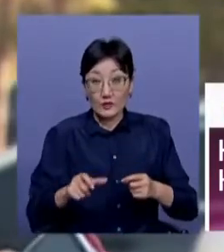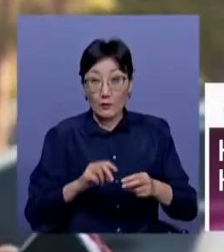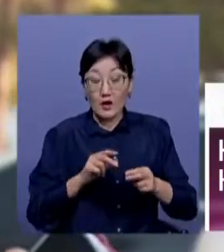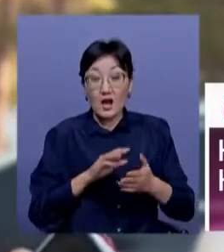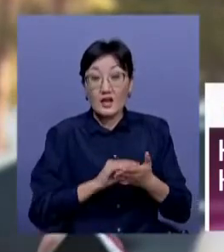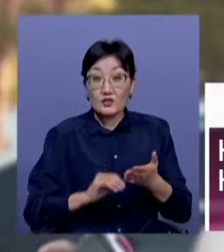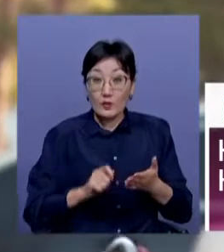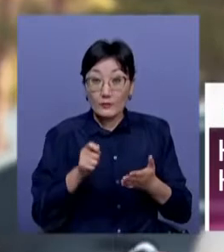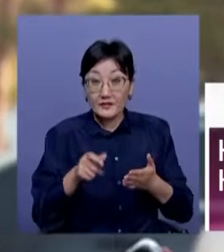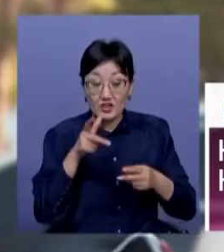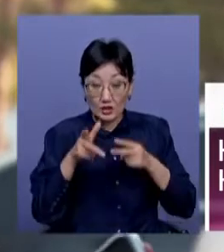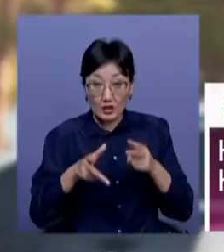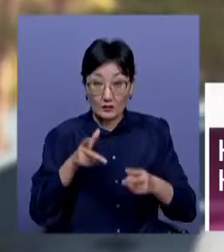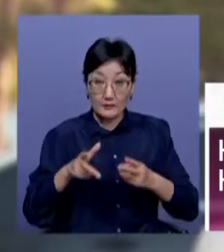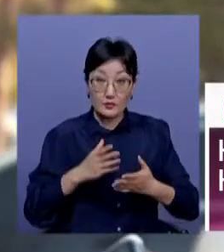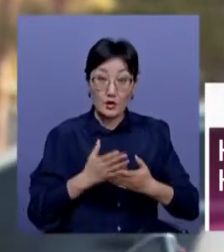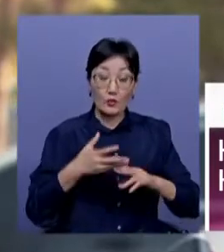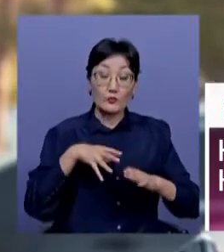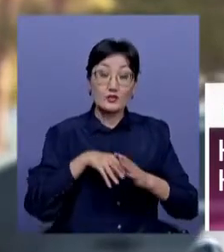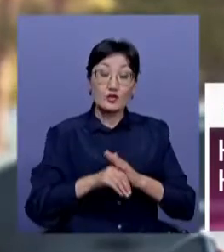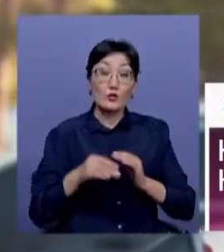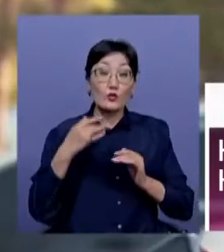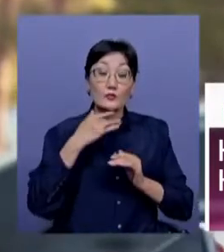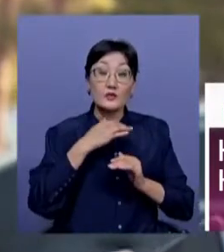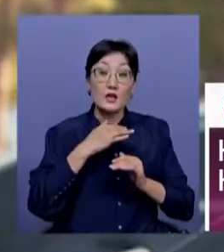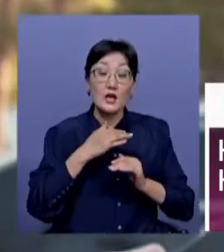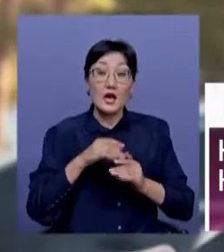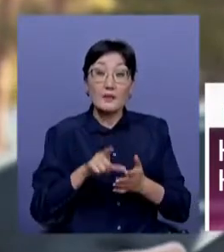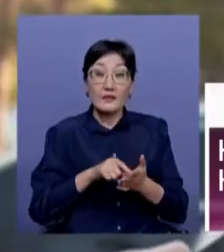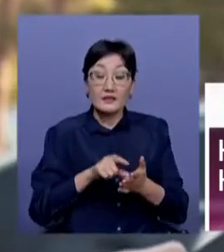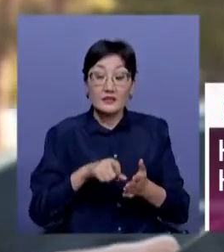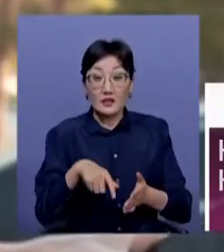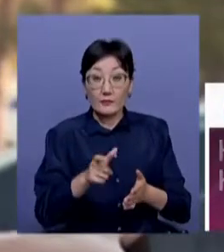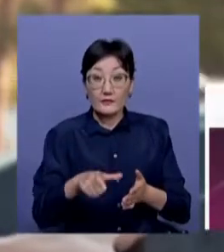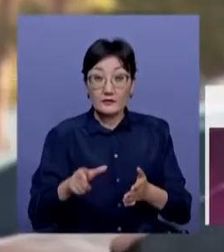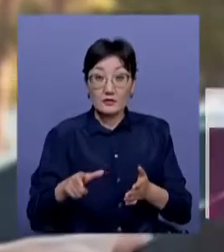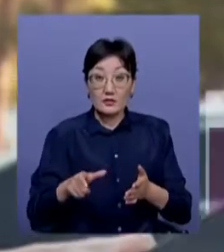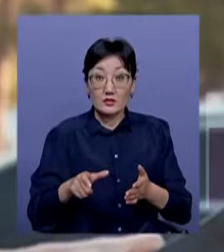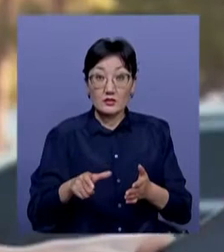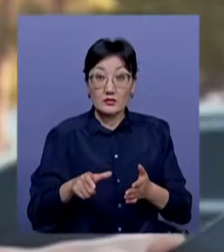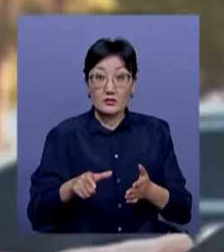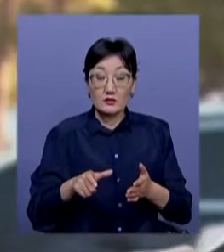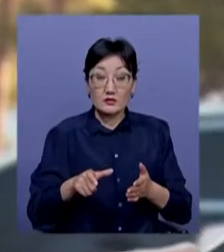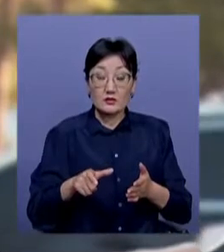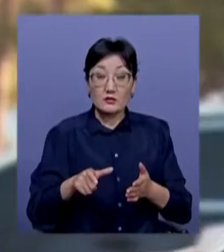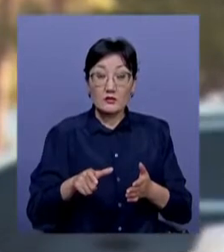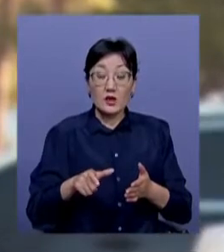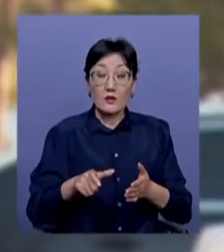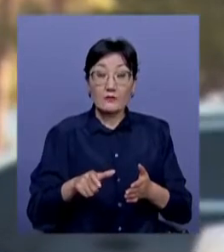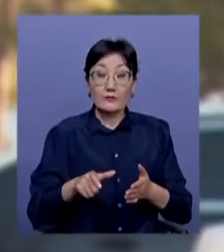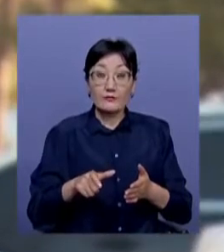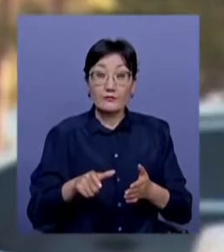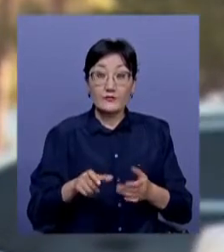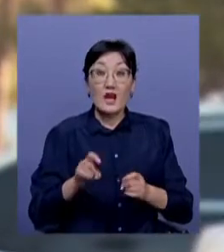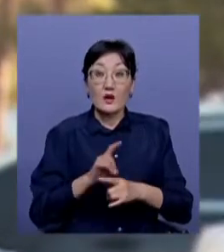арызбен хабарласты. Бұның ішінде көбінесе зейнеткер адамдар пайда жәбірленушілер болып